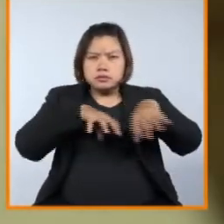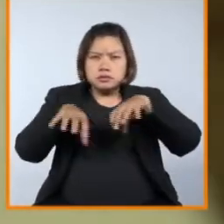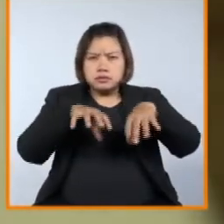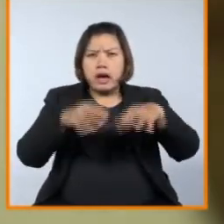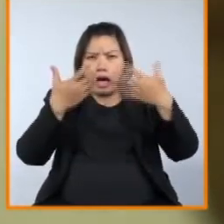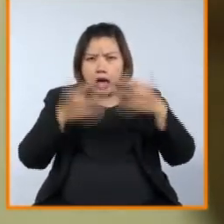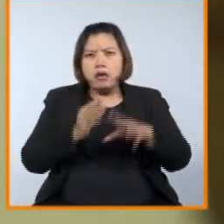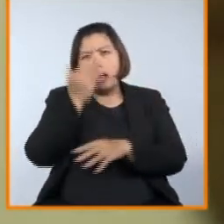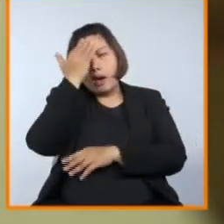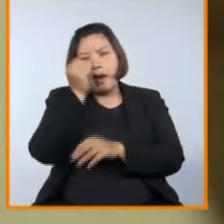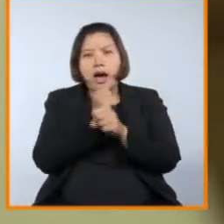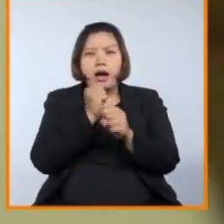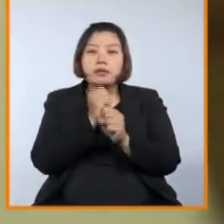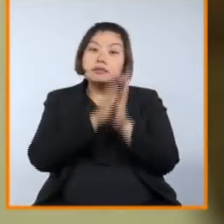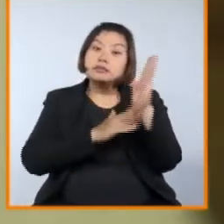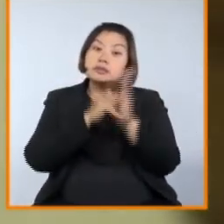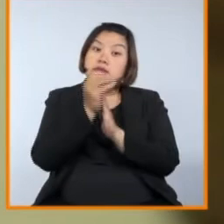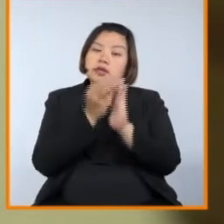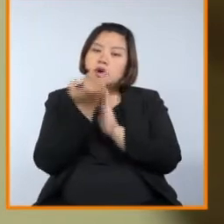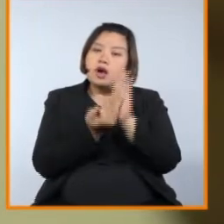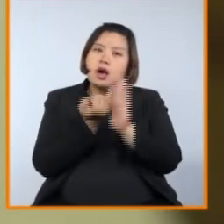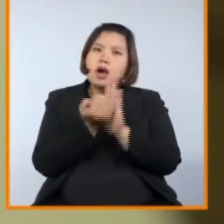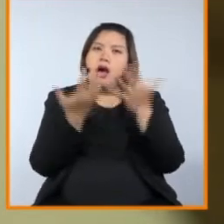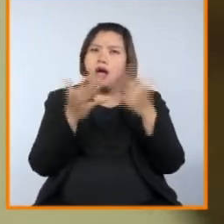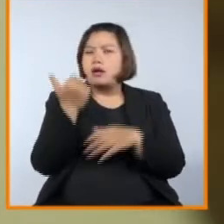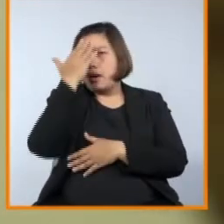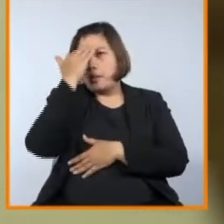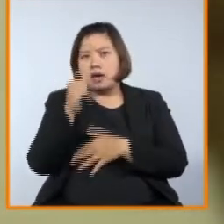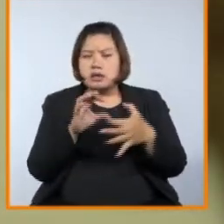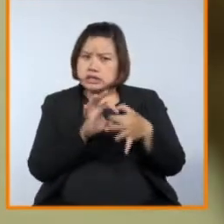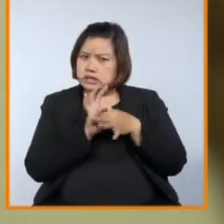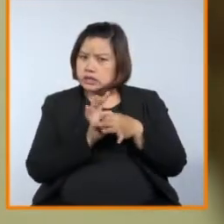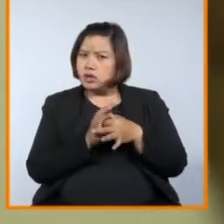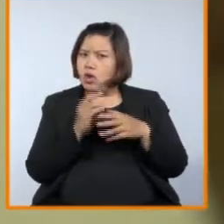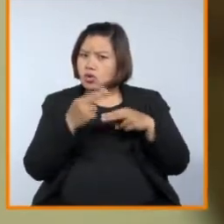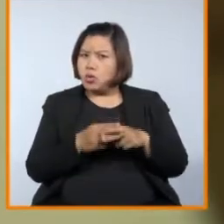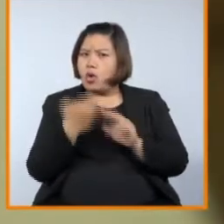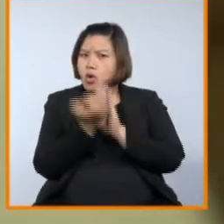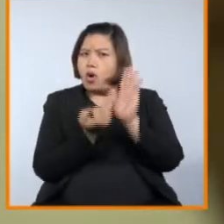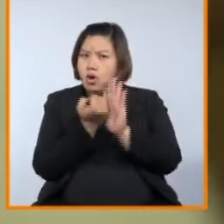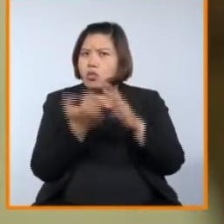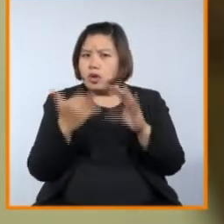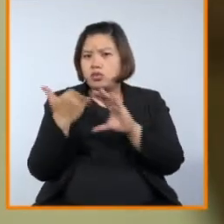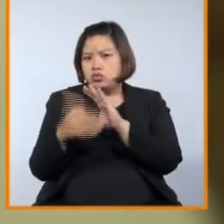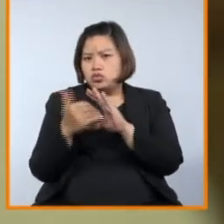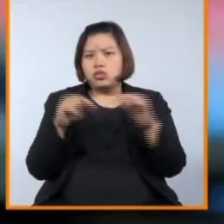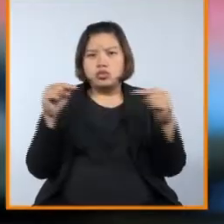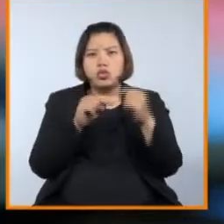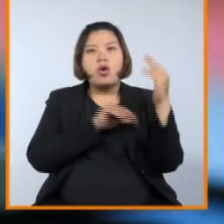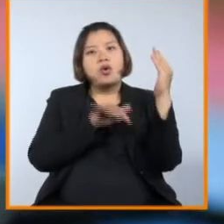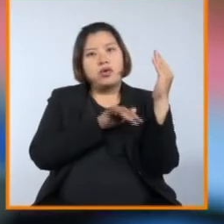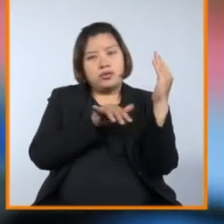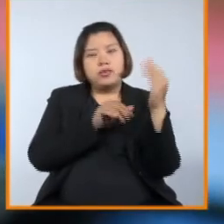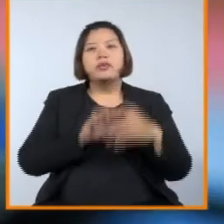งสีลงอะไรจากตรงนั้นเราก็ต้องมีแบบว่ามีคล้ายๆมีอุปกรณ์เฉพาะในการวาดรูปเพื่อที่จะนำเข้าไปในคอมพิวเตอร์ได้